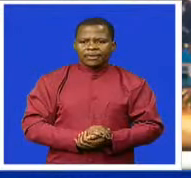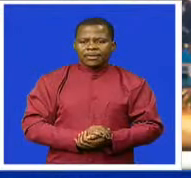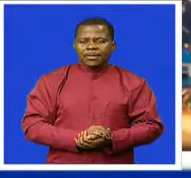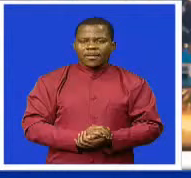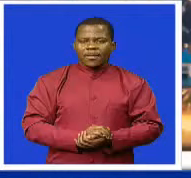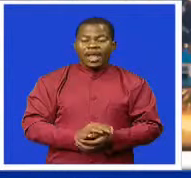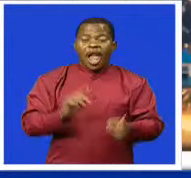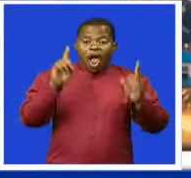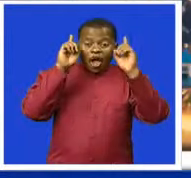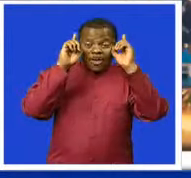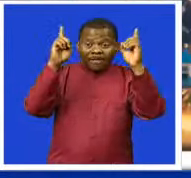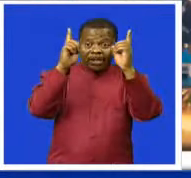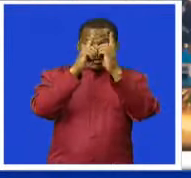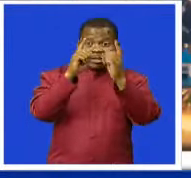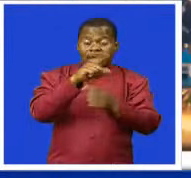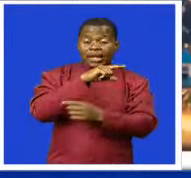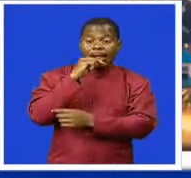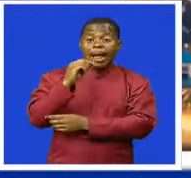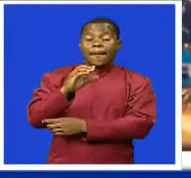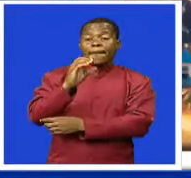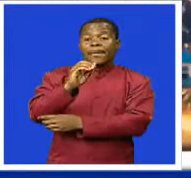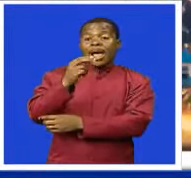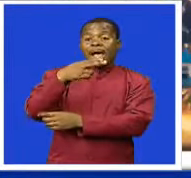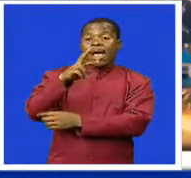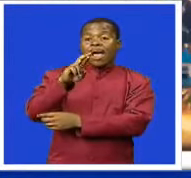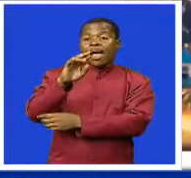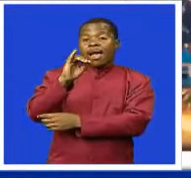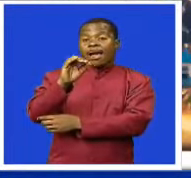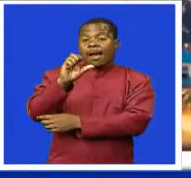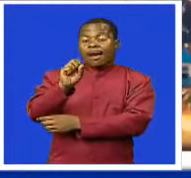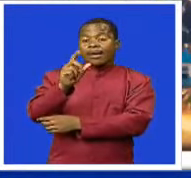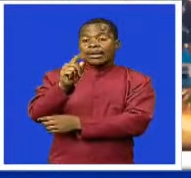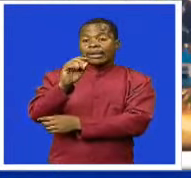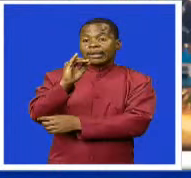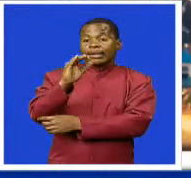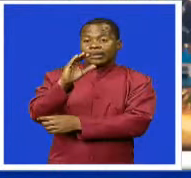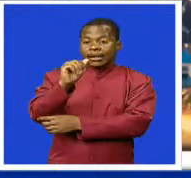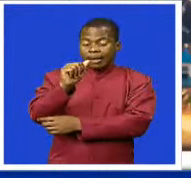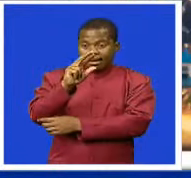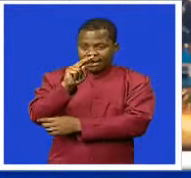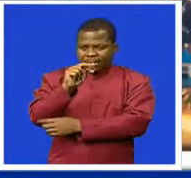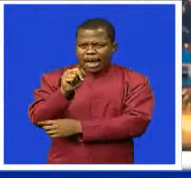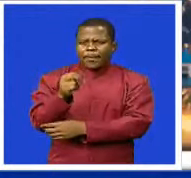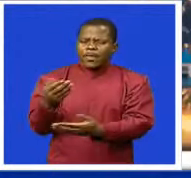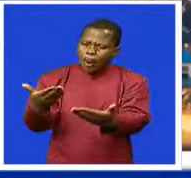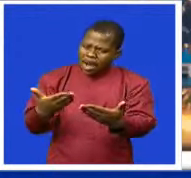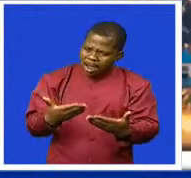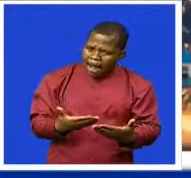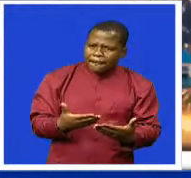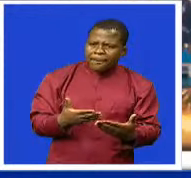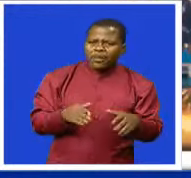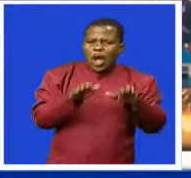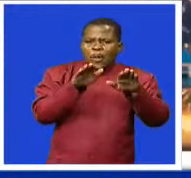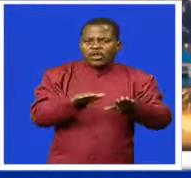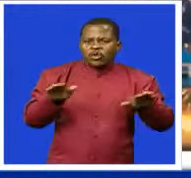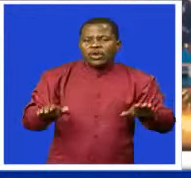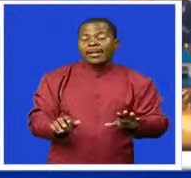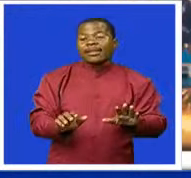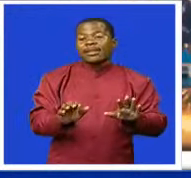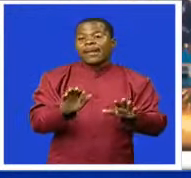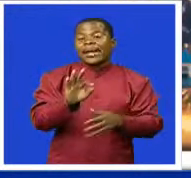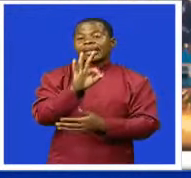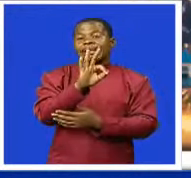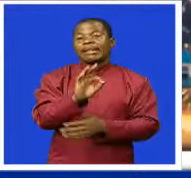Inyuvesi ya Christian University yemukele bafundzi labangamashumi lamathathu nesikhombisa 37 labatafundzela tifundo tebunesi